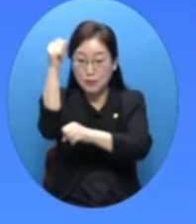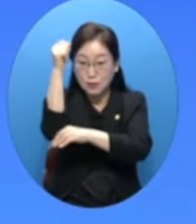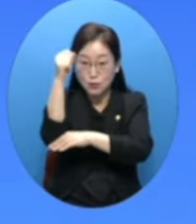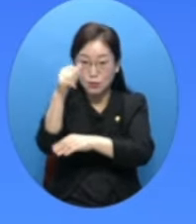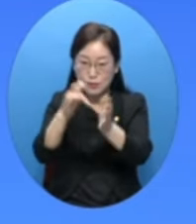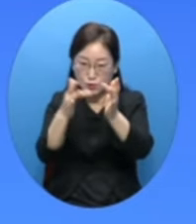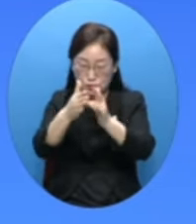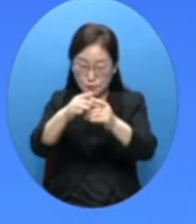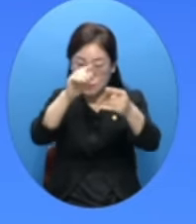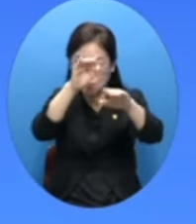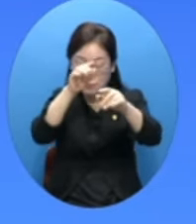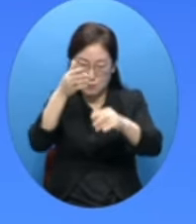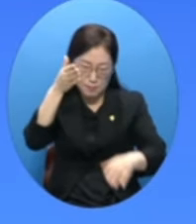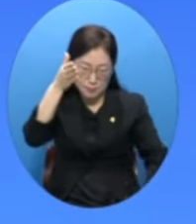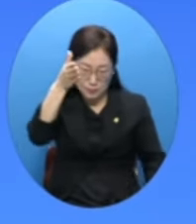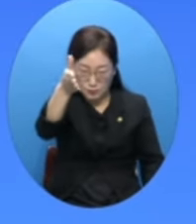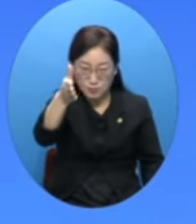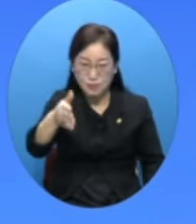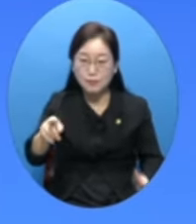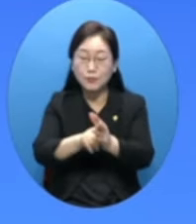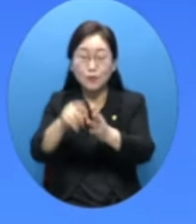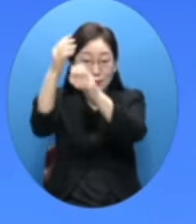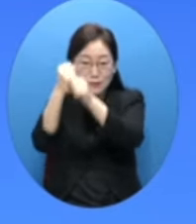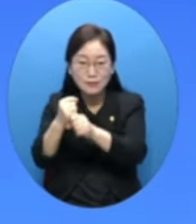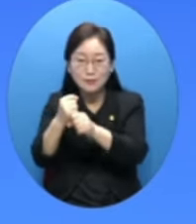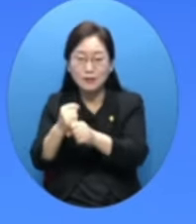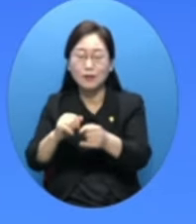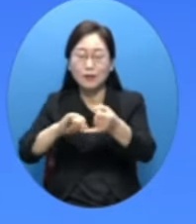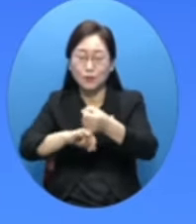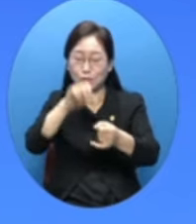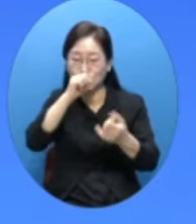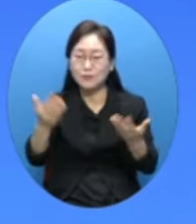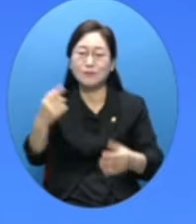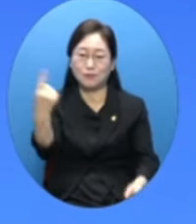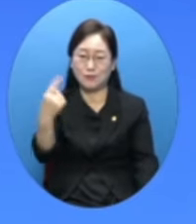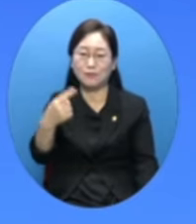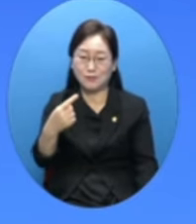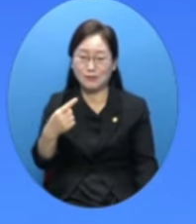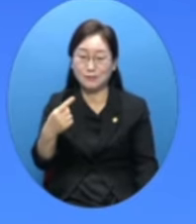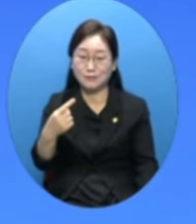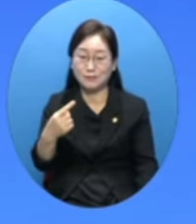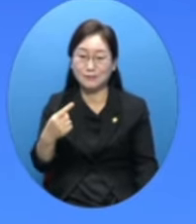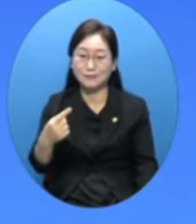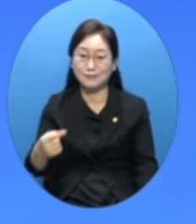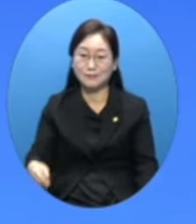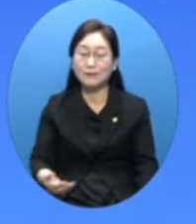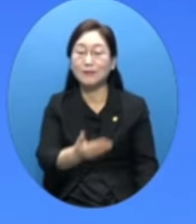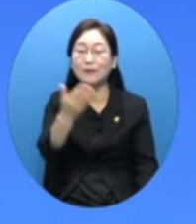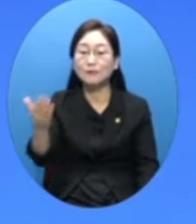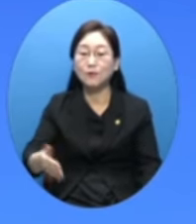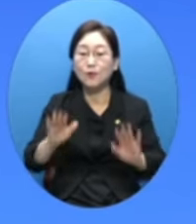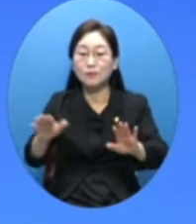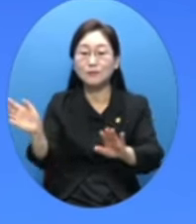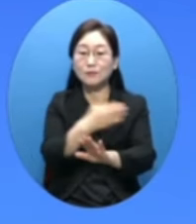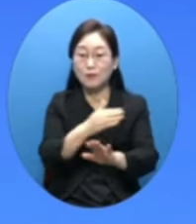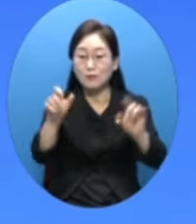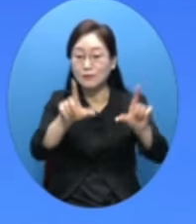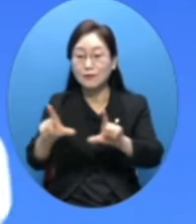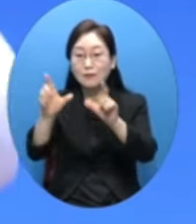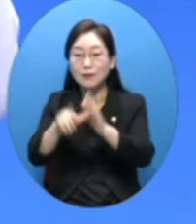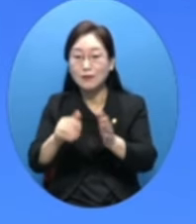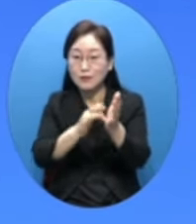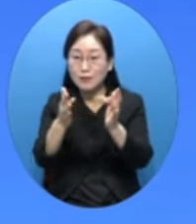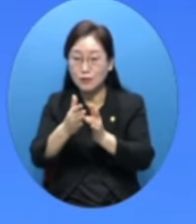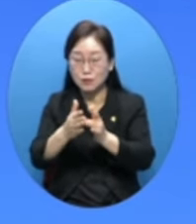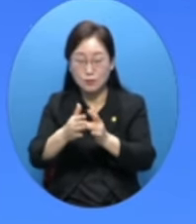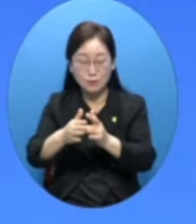두고 주님만 바라보고 믿고 나가면 반드시 좋은 일이 일어나게 되는 것입니다. 여러분, 오늘 이후로 여러분이 살아갈 때